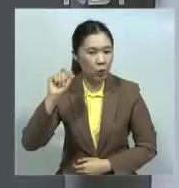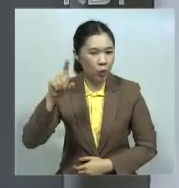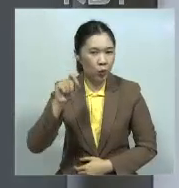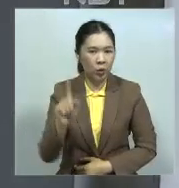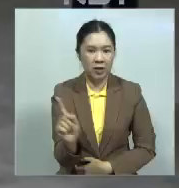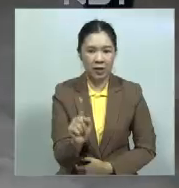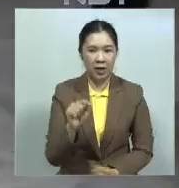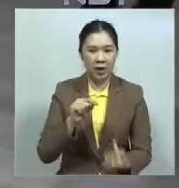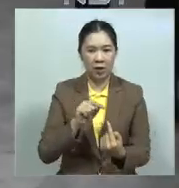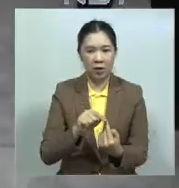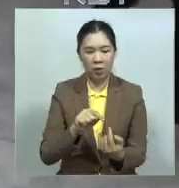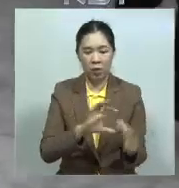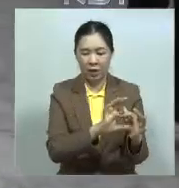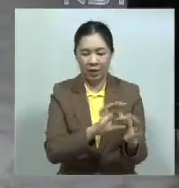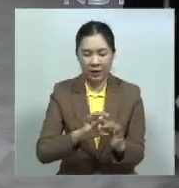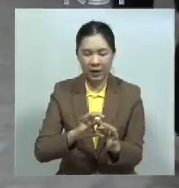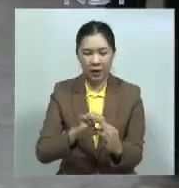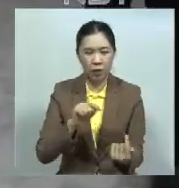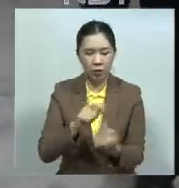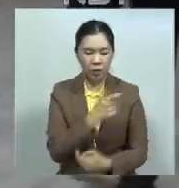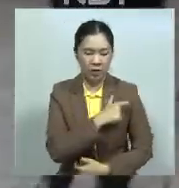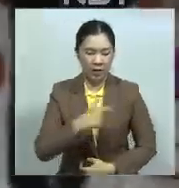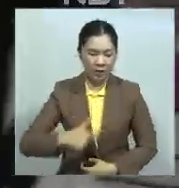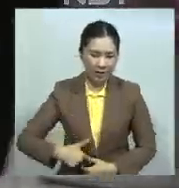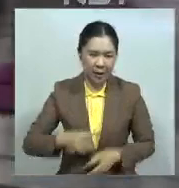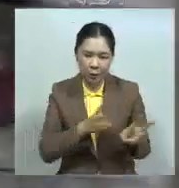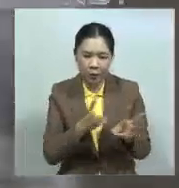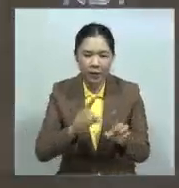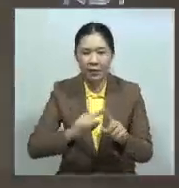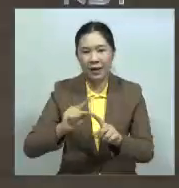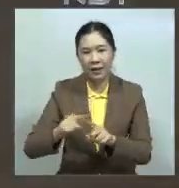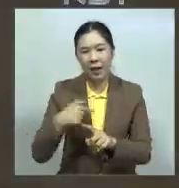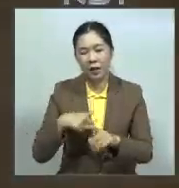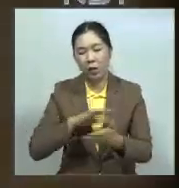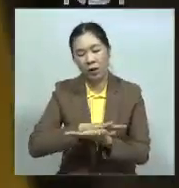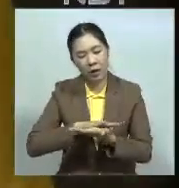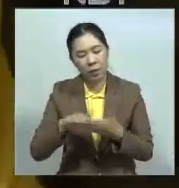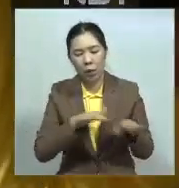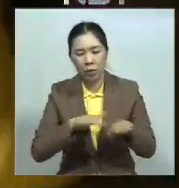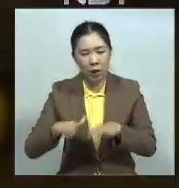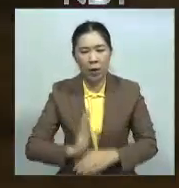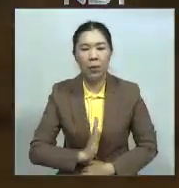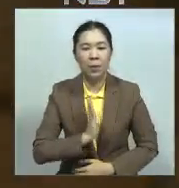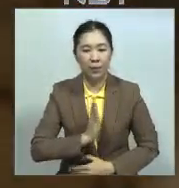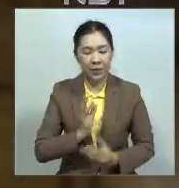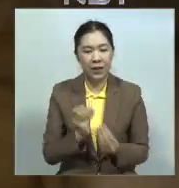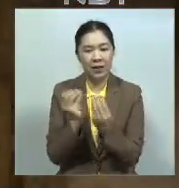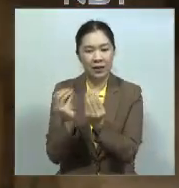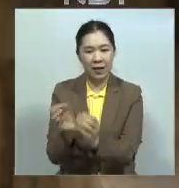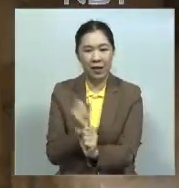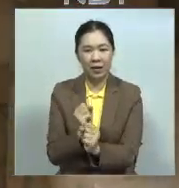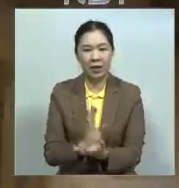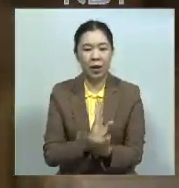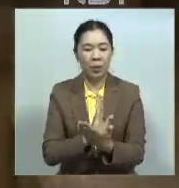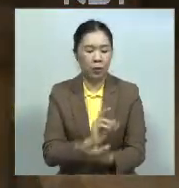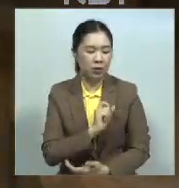านเกี่ยวข้องกับสถาบันพระมหากษัตริย์และพระราชพิธีต่างๆที่ต้องเตรียมการให้เรียบร้อยสมพระเกียรติรวมถึงงานทำบุญ5ศา